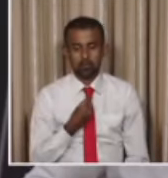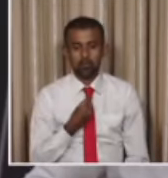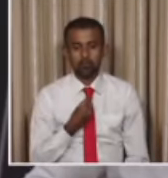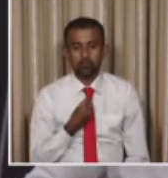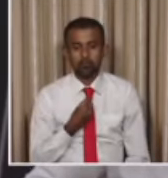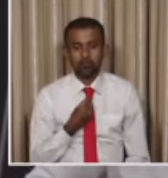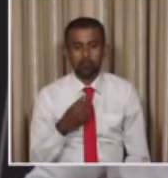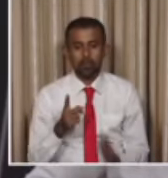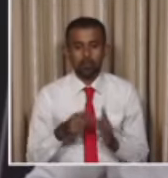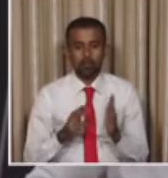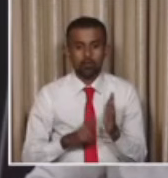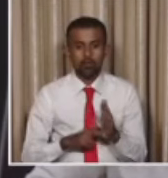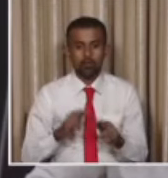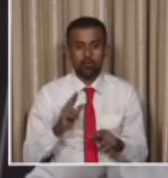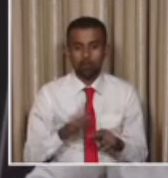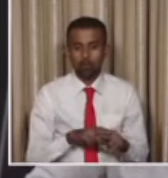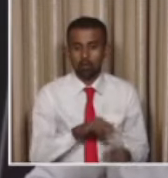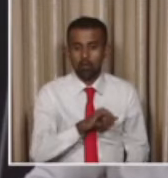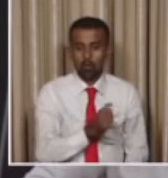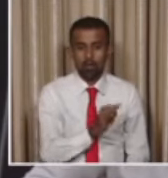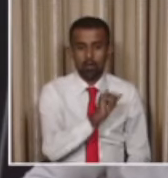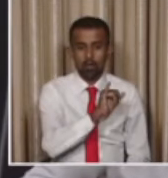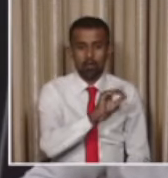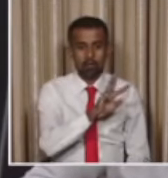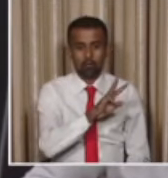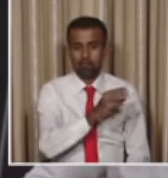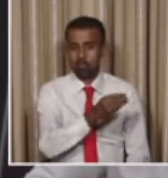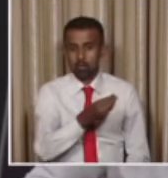මේ IMF එකේ 663 ලැබුණ නැත්තම්,